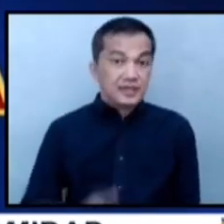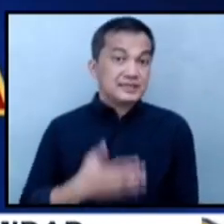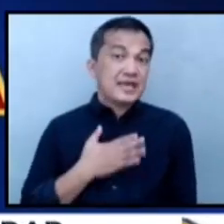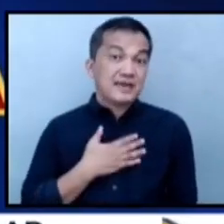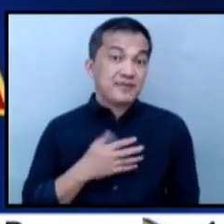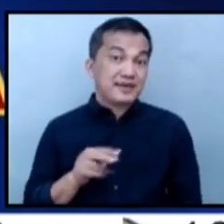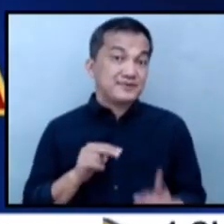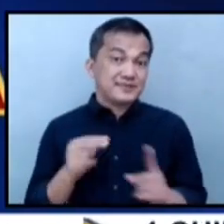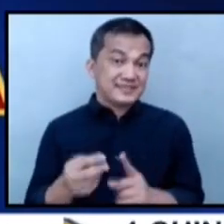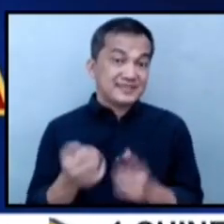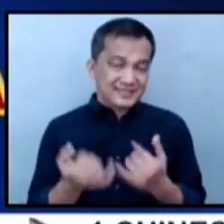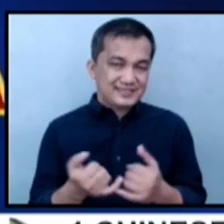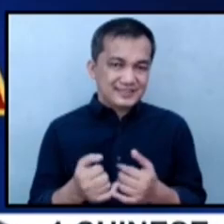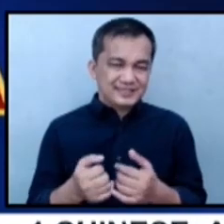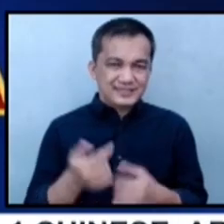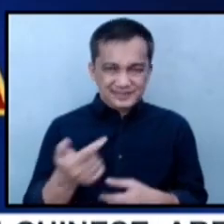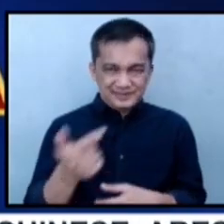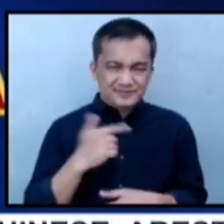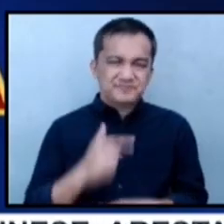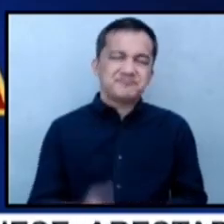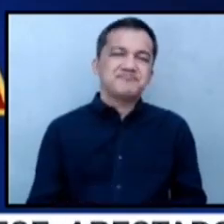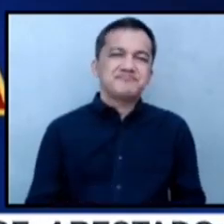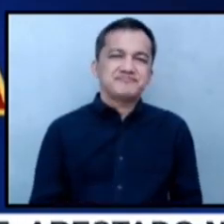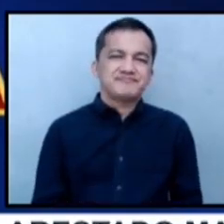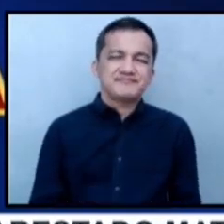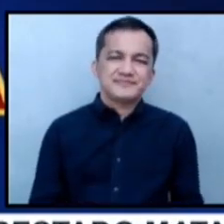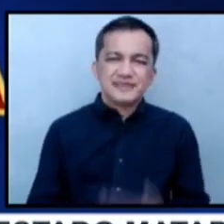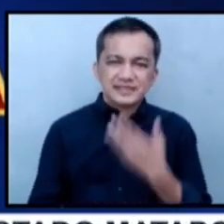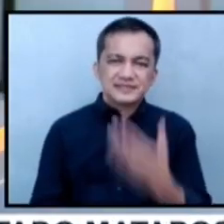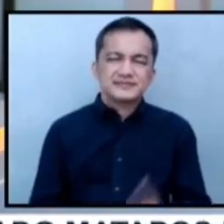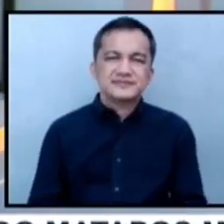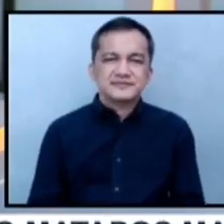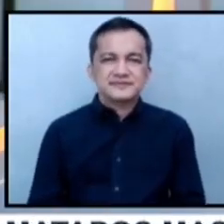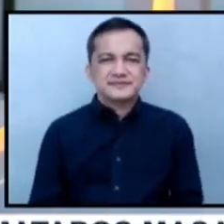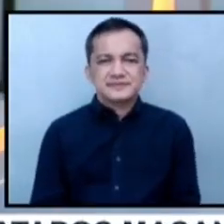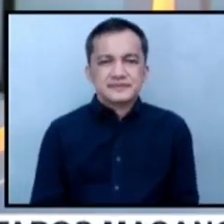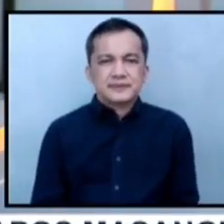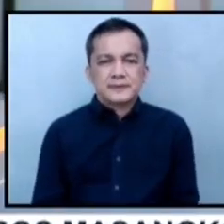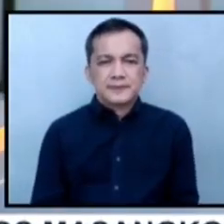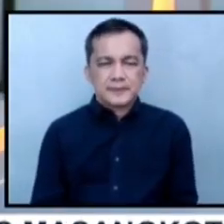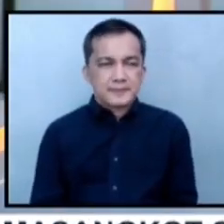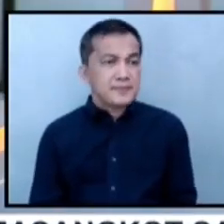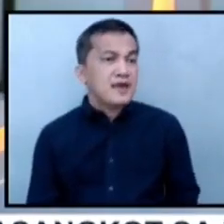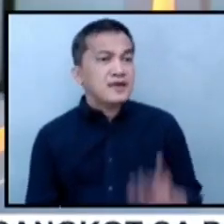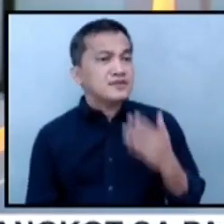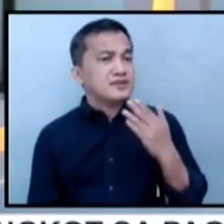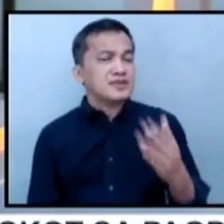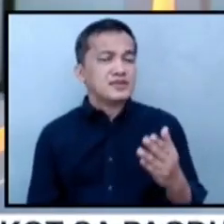ngayong araw na to balik sa inyo diyan sa studio Maraming salamat Maraming salamat po professor Contreras